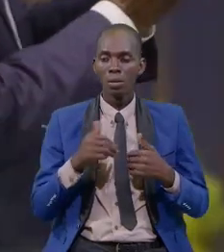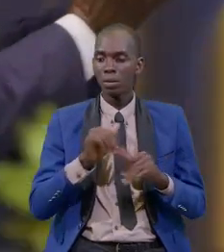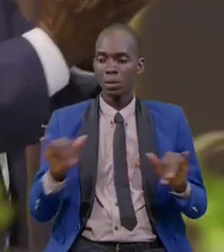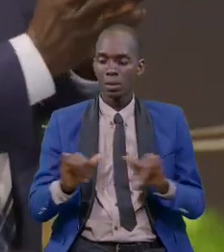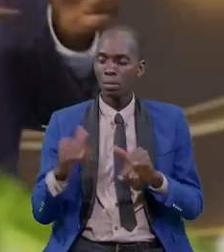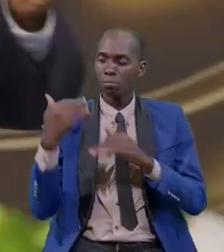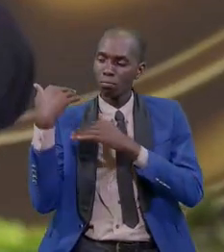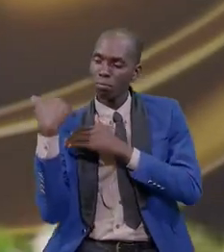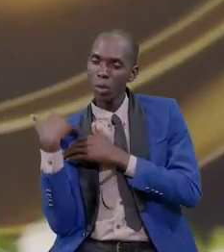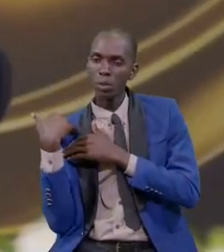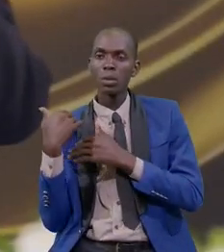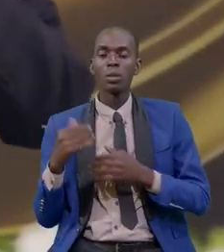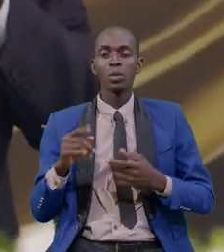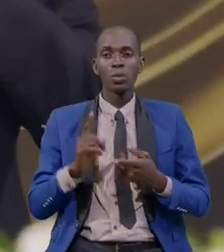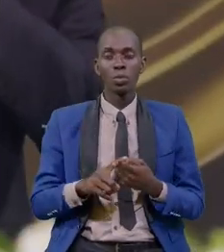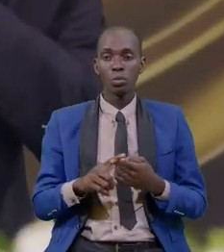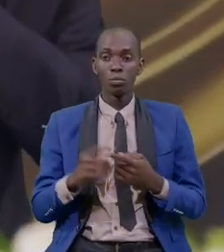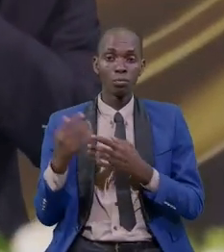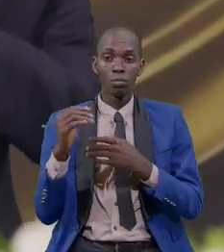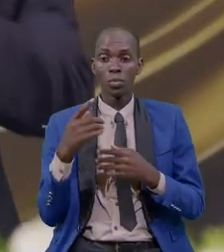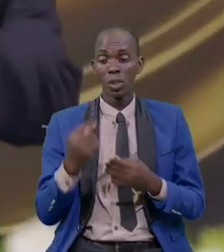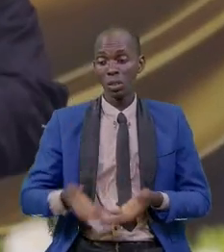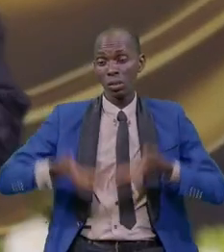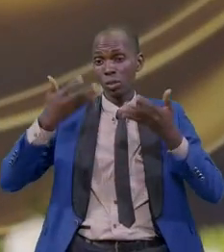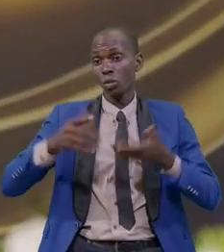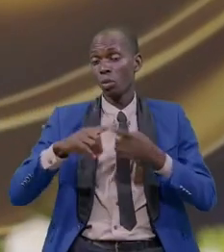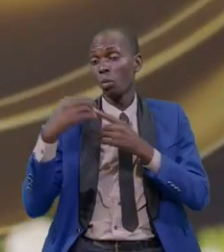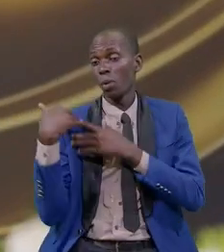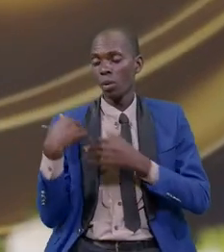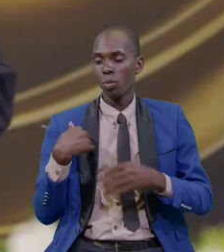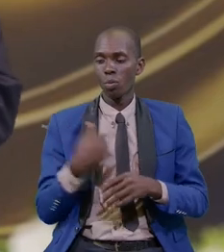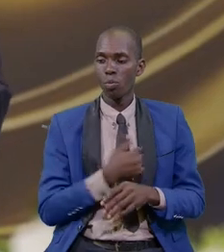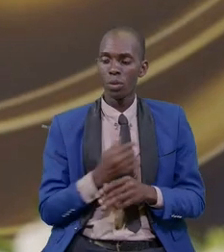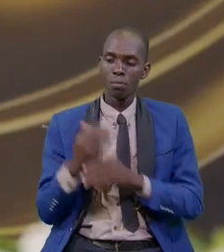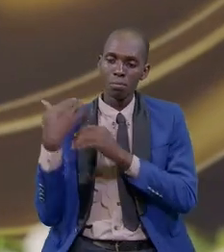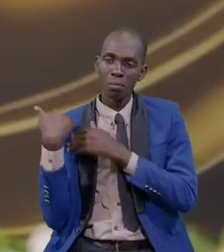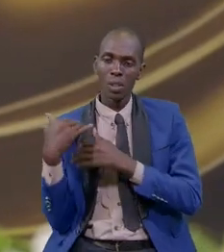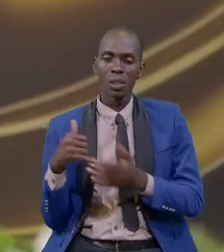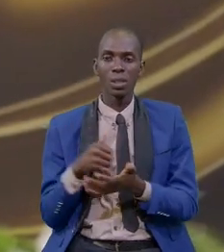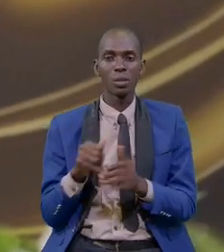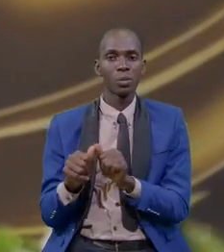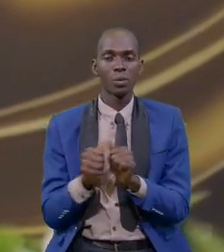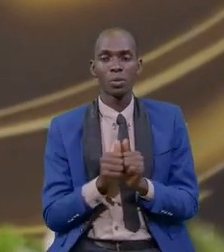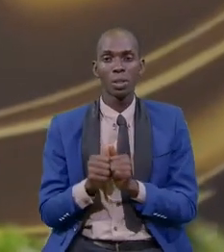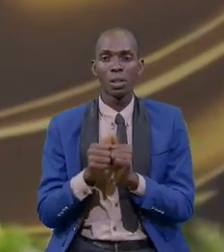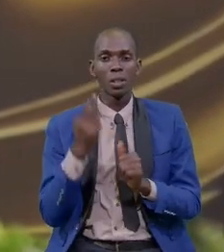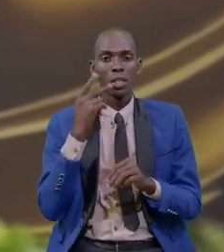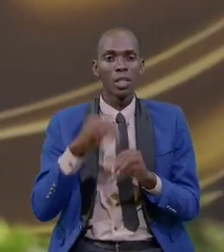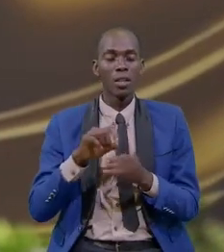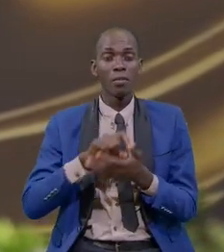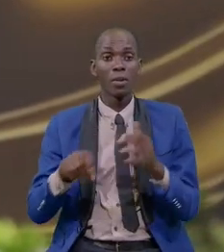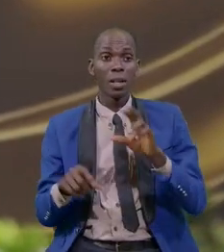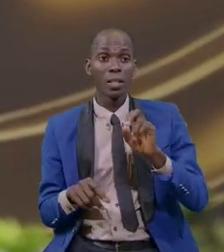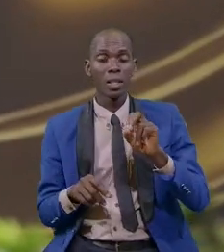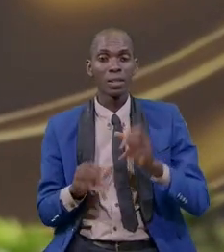à soulever. Et nous deux, nous mettons la main à la pâte. Et nous faisons cela ensemble. Regardez le verset 30. Le verset